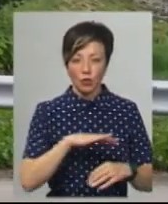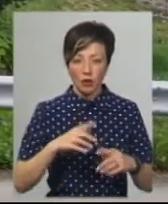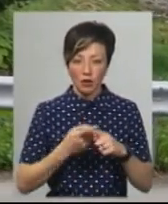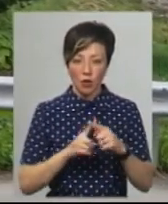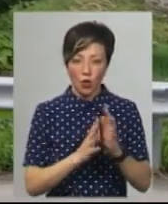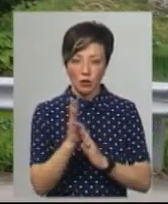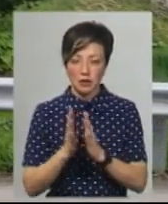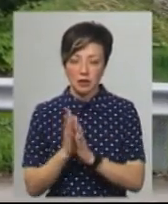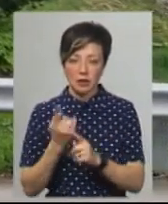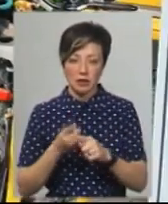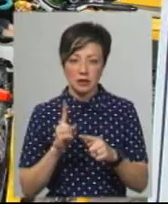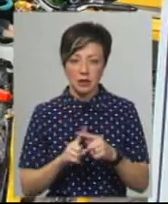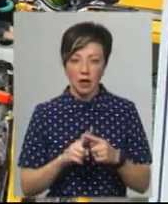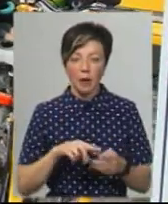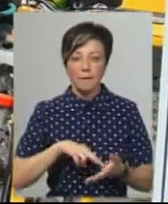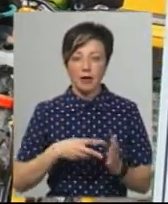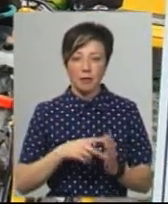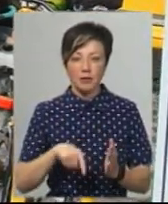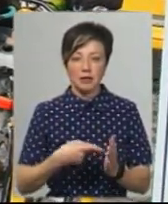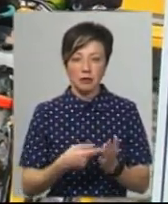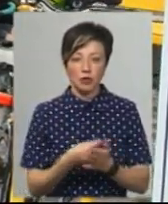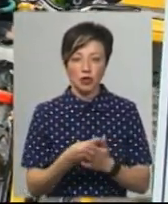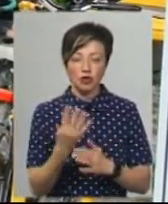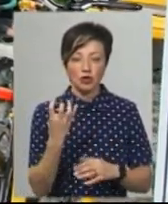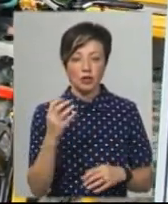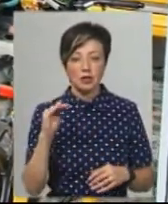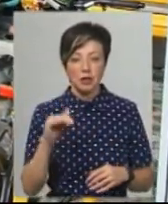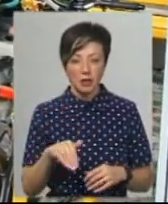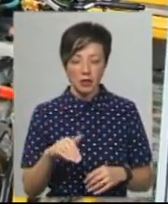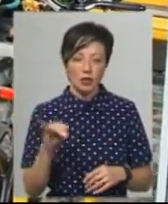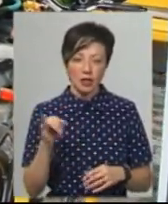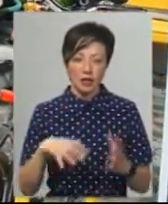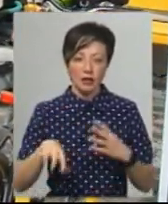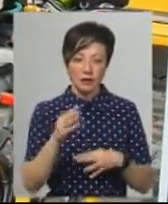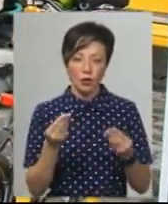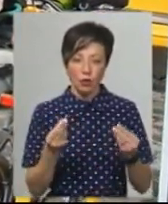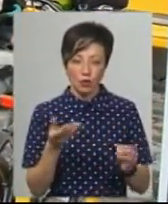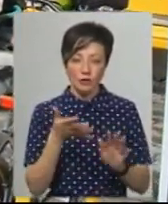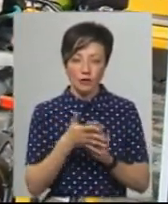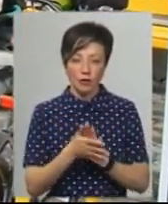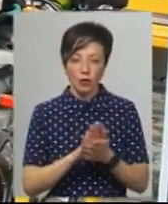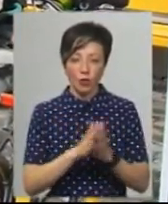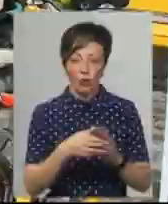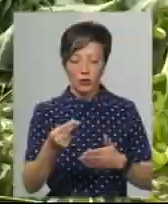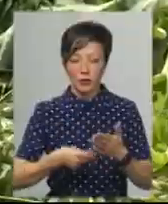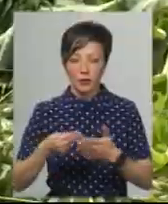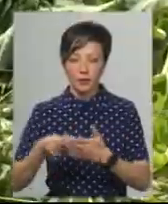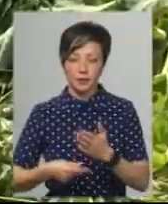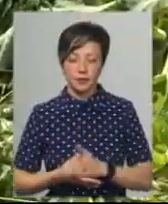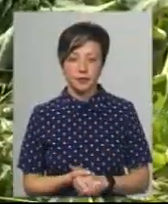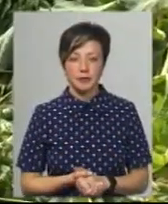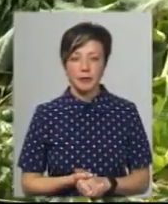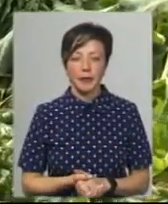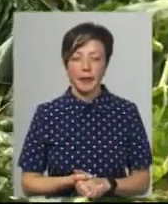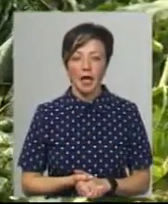борщівником. Передбачено міським бюджетом було 400 тисяч і майже на всі кошти укладено угоди, дві угоди.